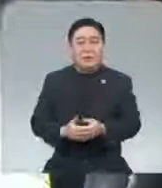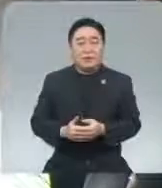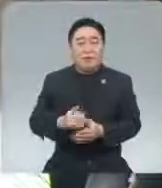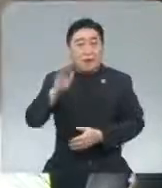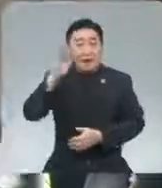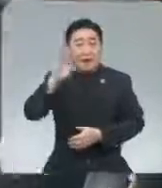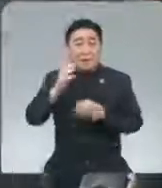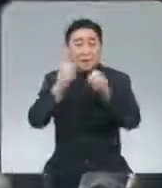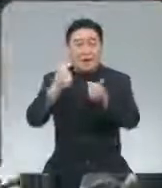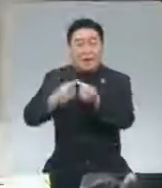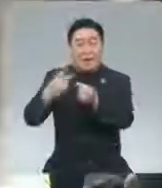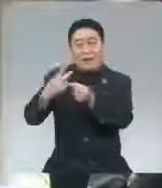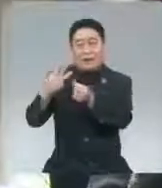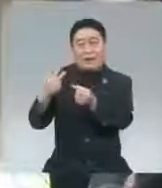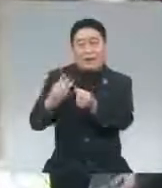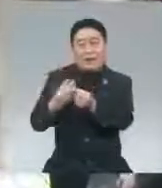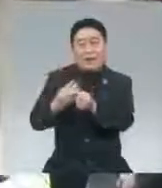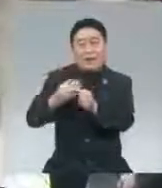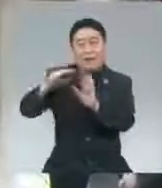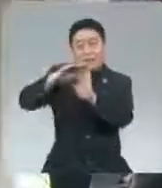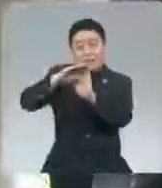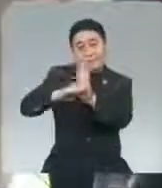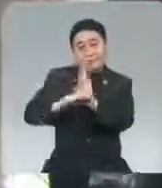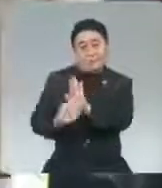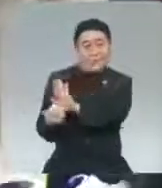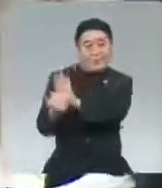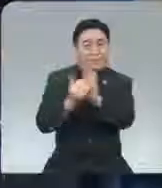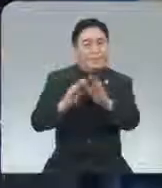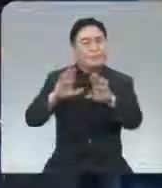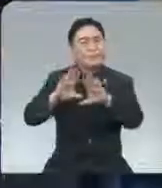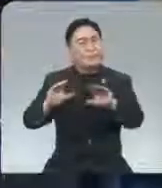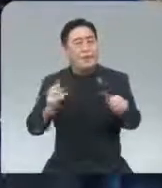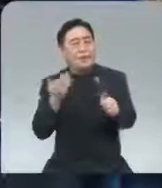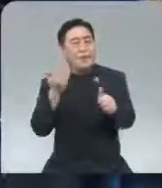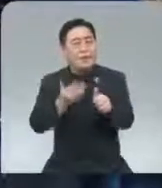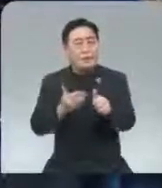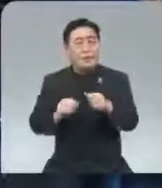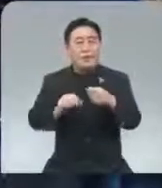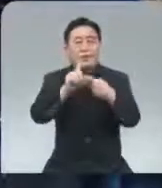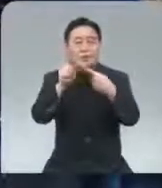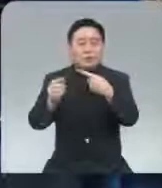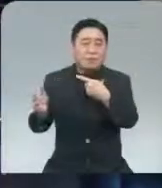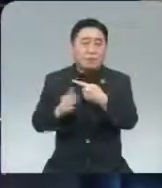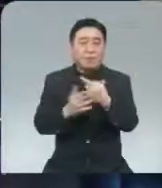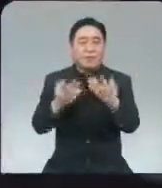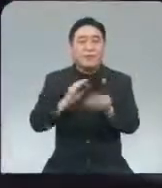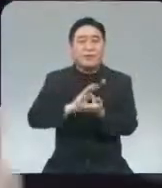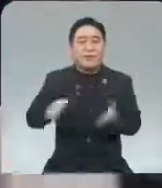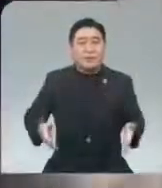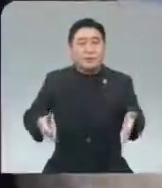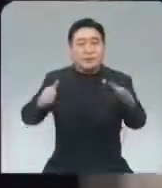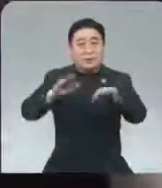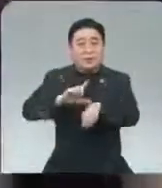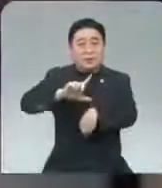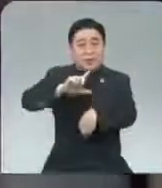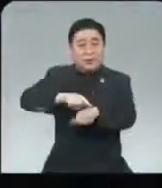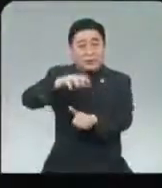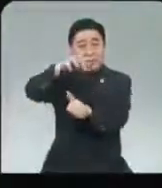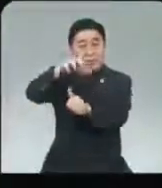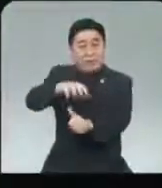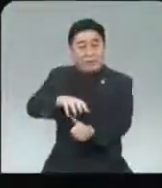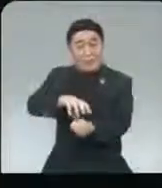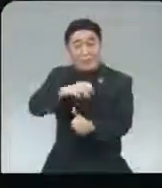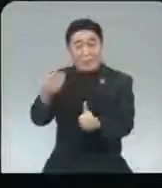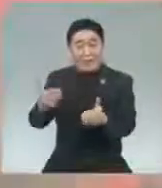das auf den infektionszahlen in jeder region beruht wird ende dieses monats abgeschafft künftig werden die